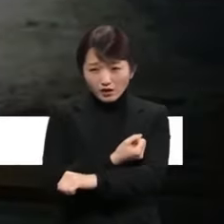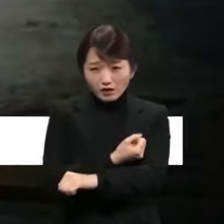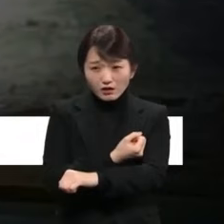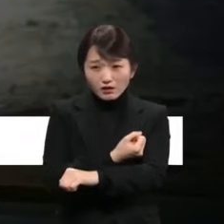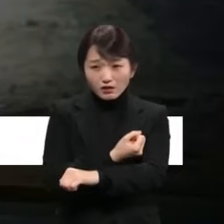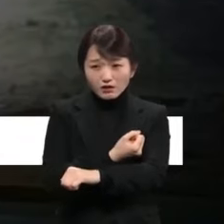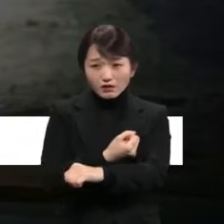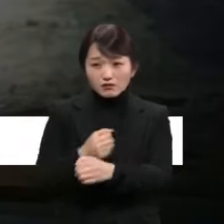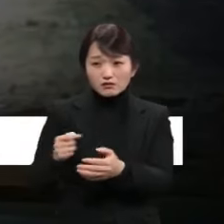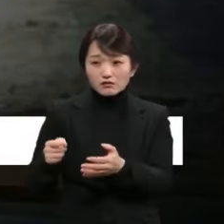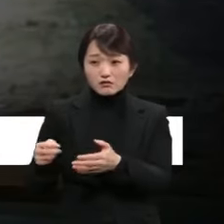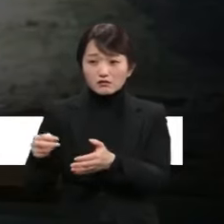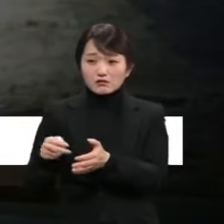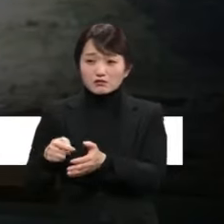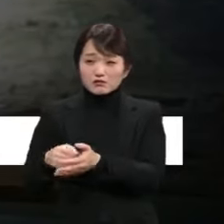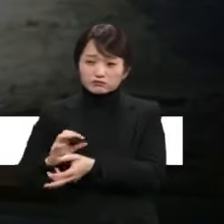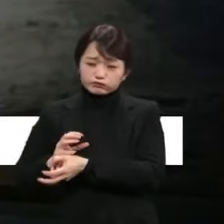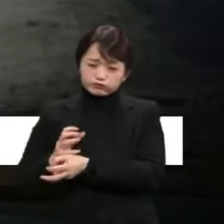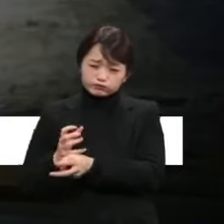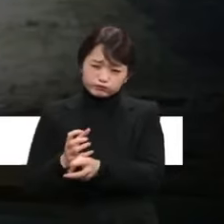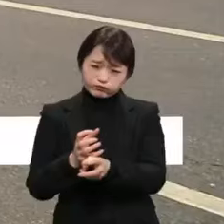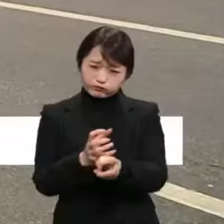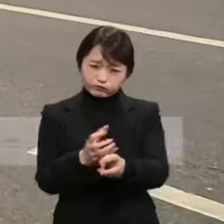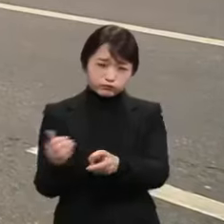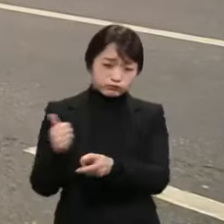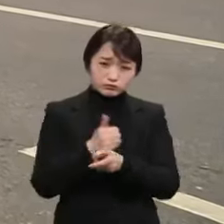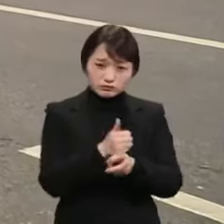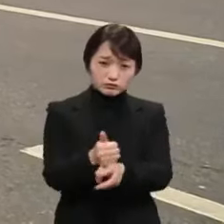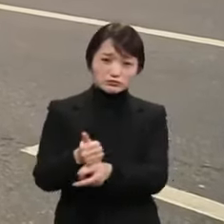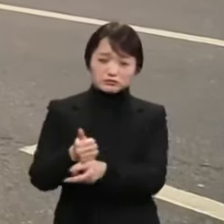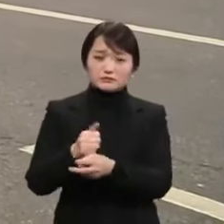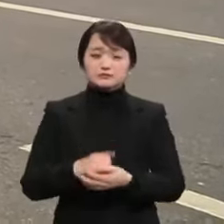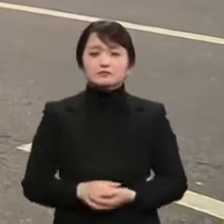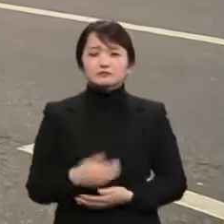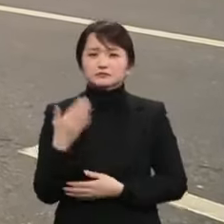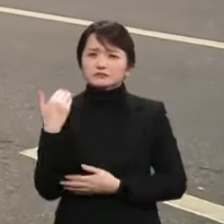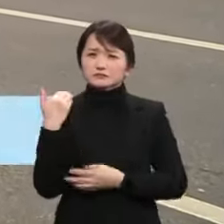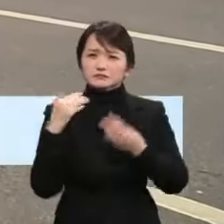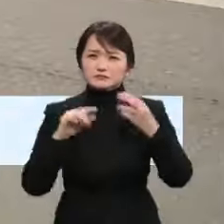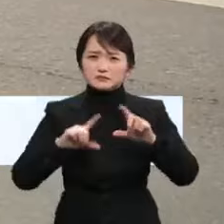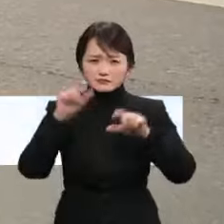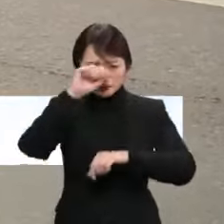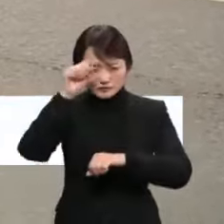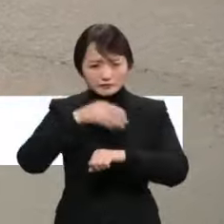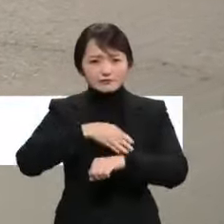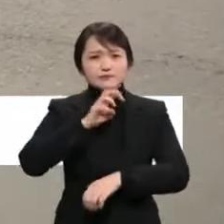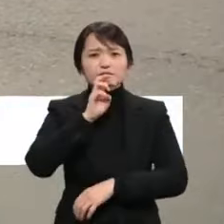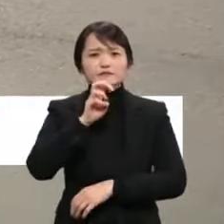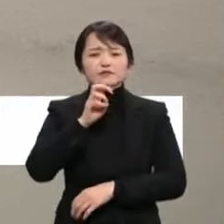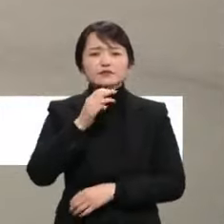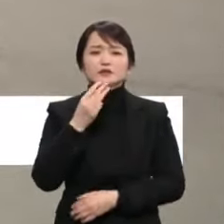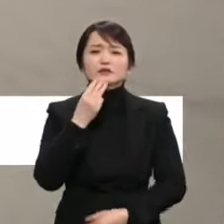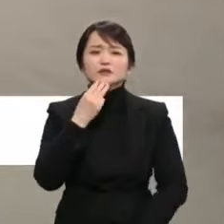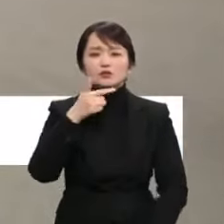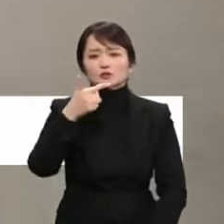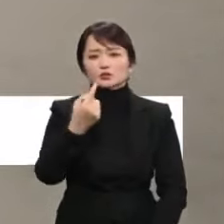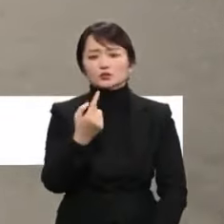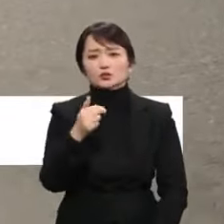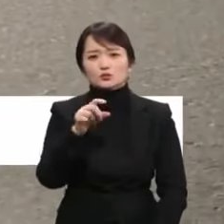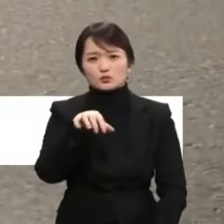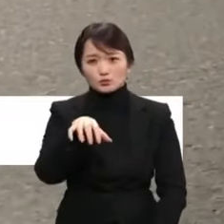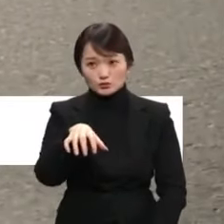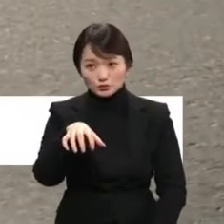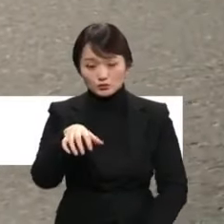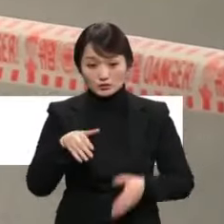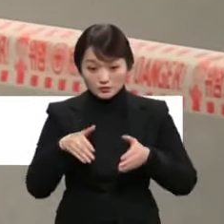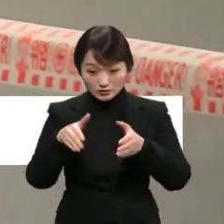병원차 두 대 와가지고 인공호흡하고. 지난 3일 새벽 4시 반쯤 서울 논현동의 한 도로에서 50대